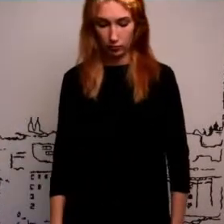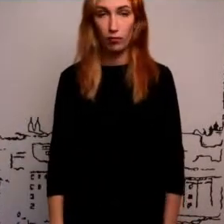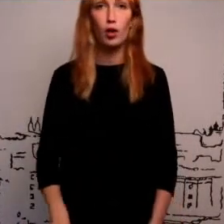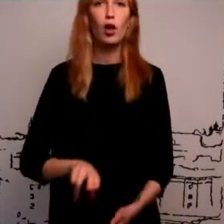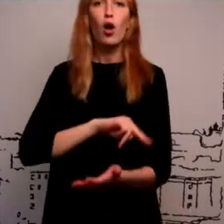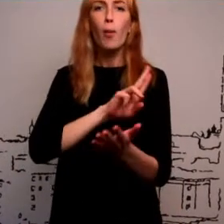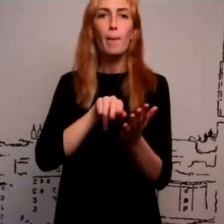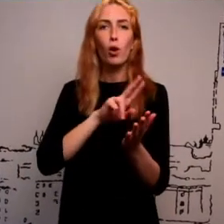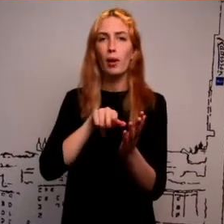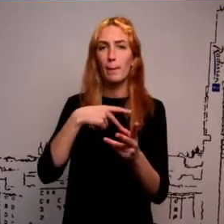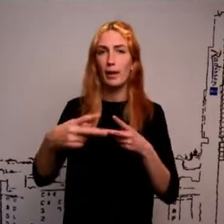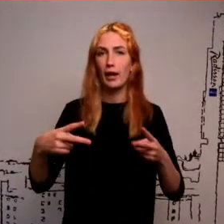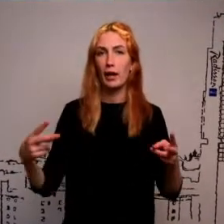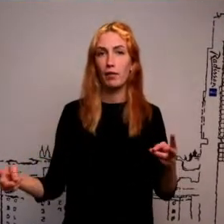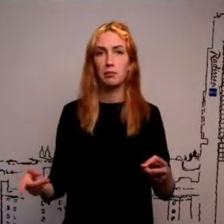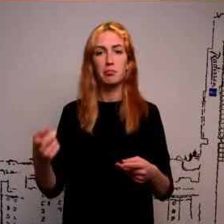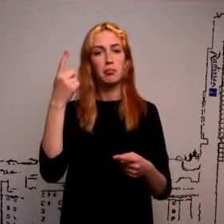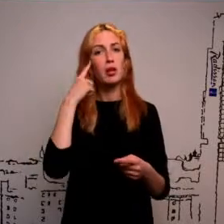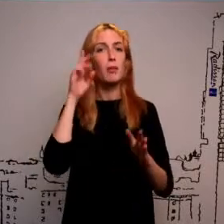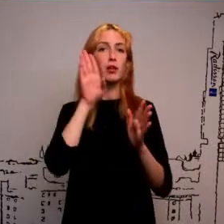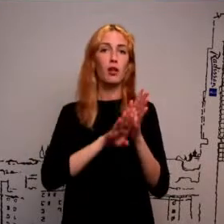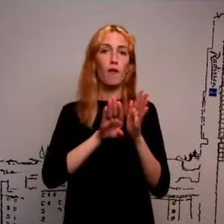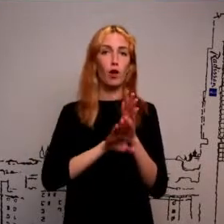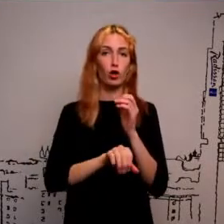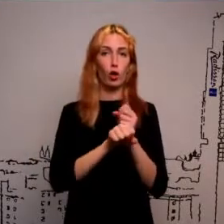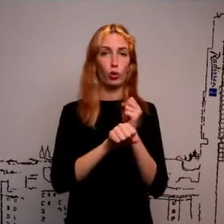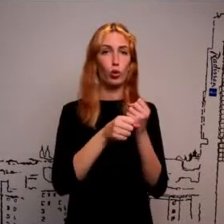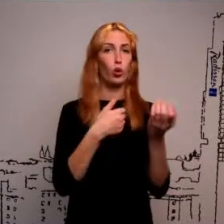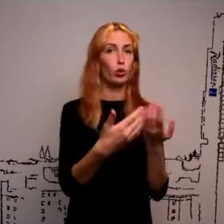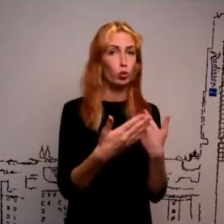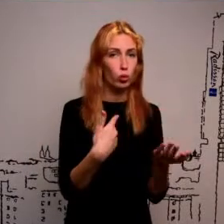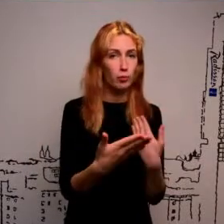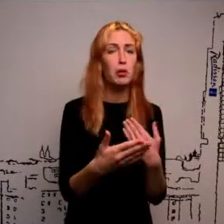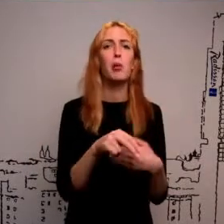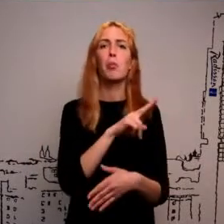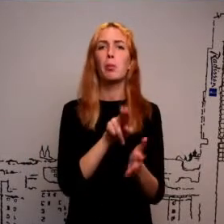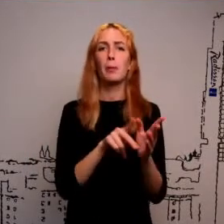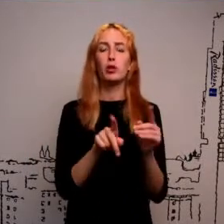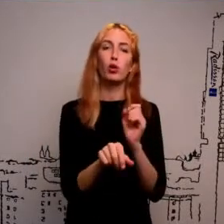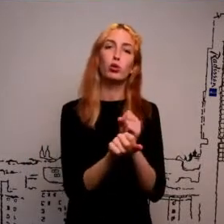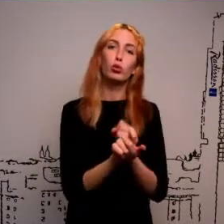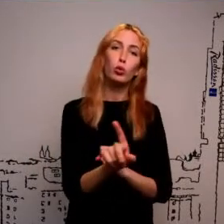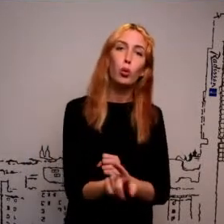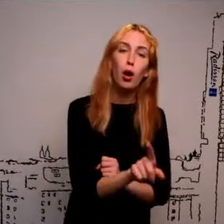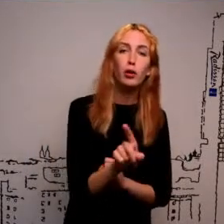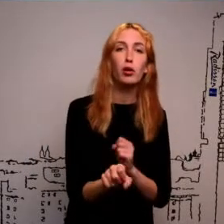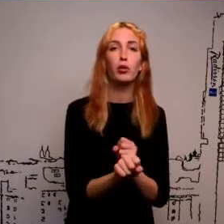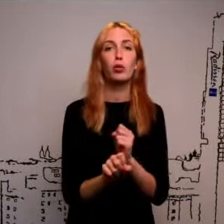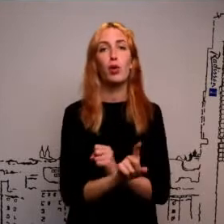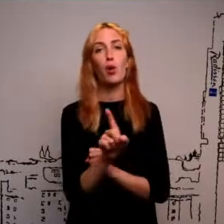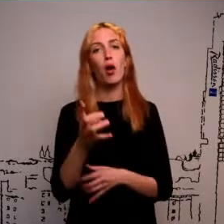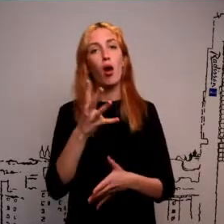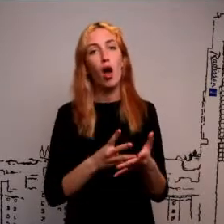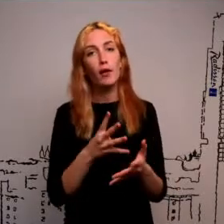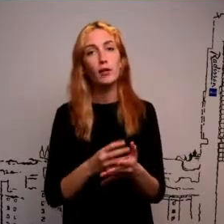tavalise töösuhte, siis on probleeme tööajaga, tööarvestusega,